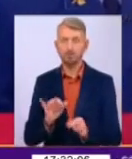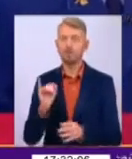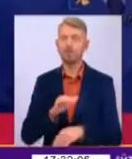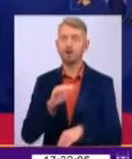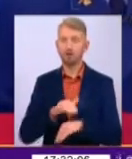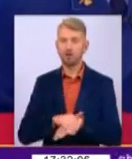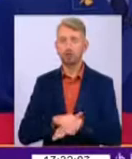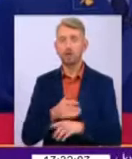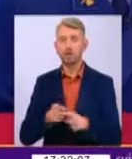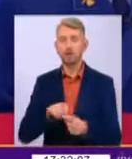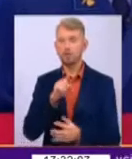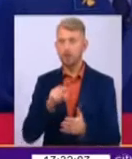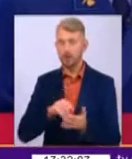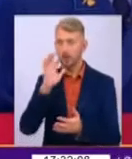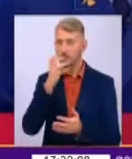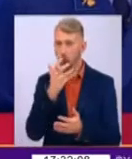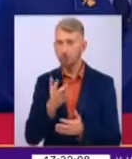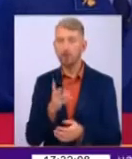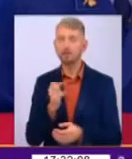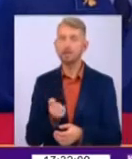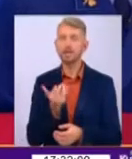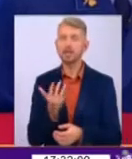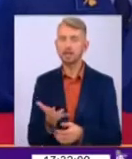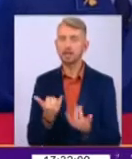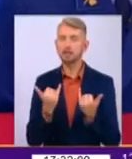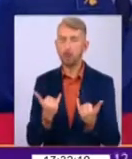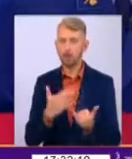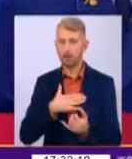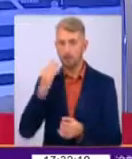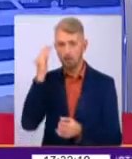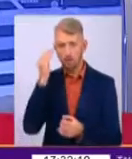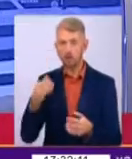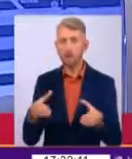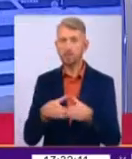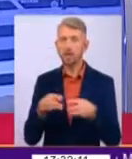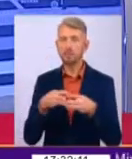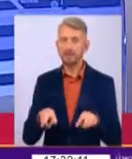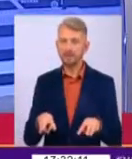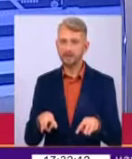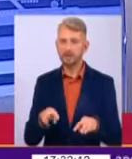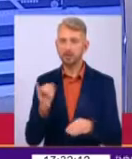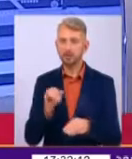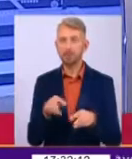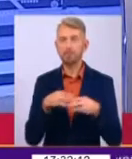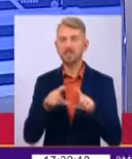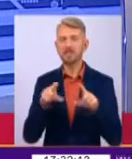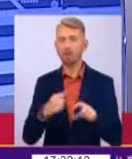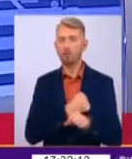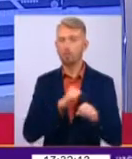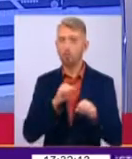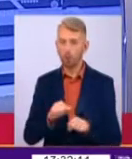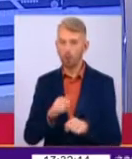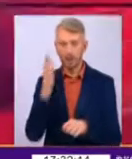фактично це питання серйозне. Наскільки сьогодні, на мій погляд, Кабінет міністрів і Міністерство оборони